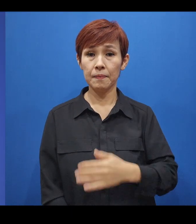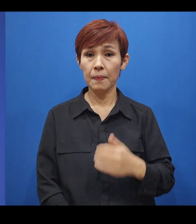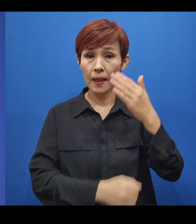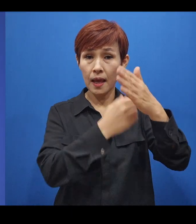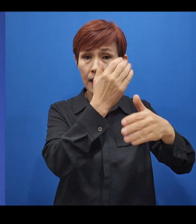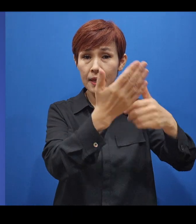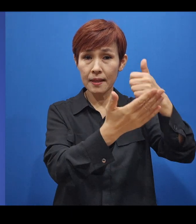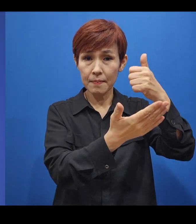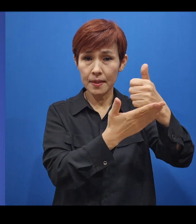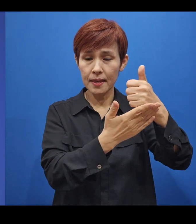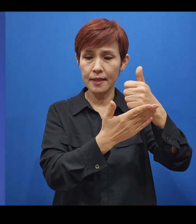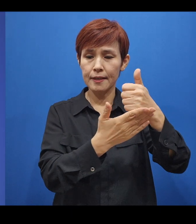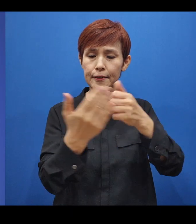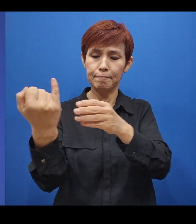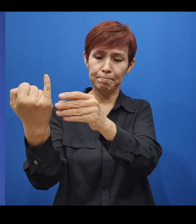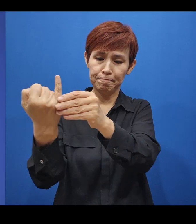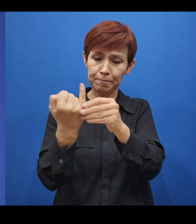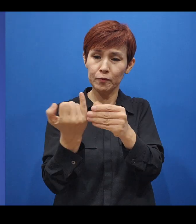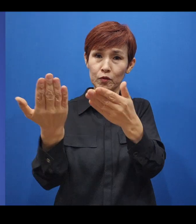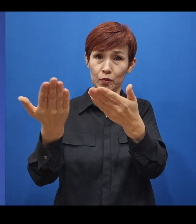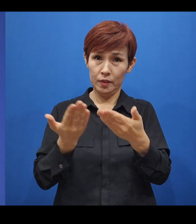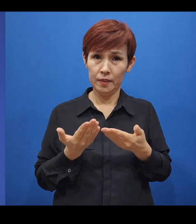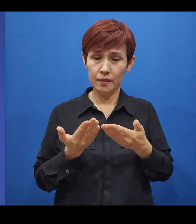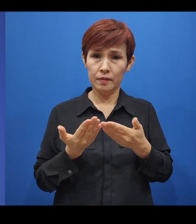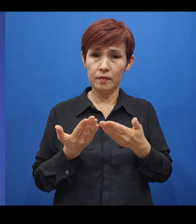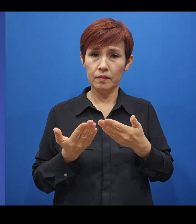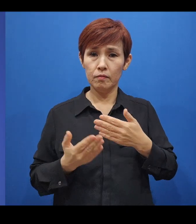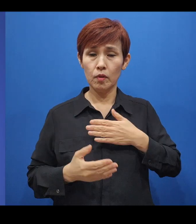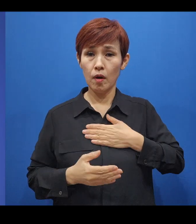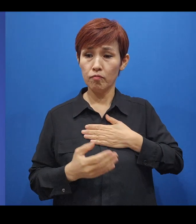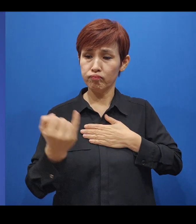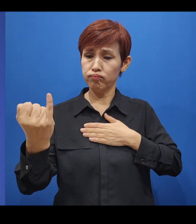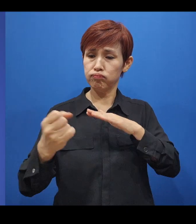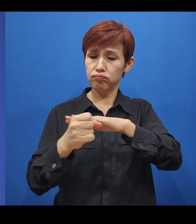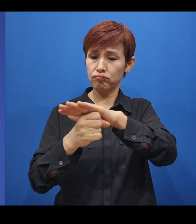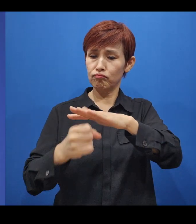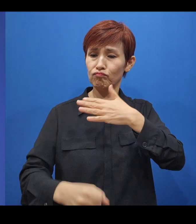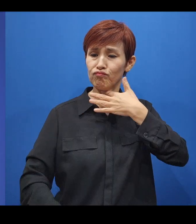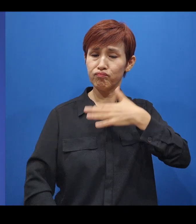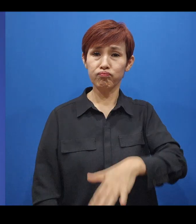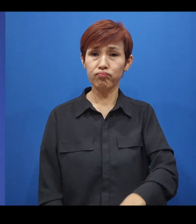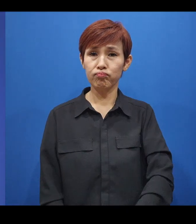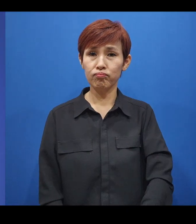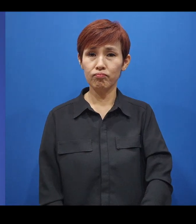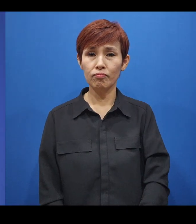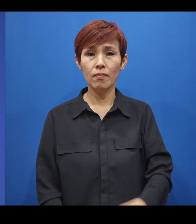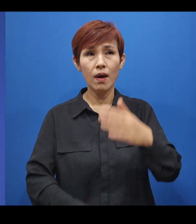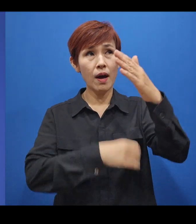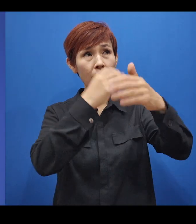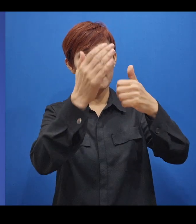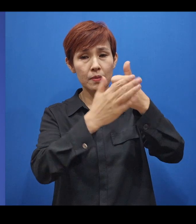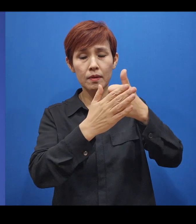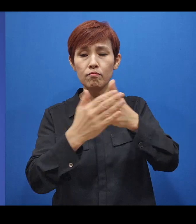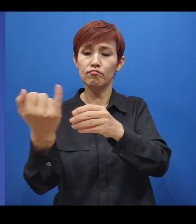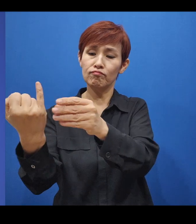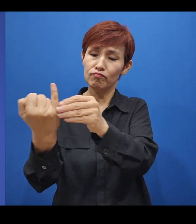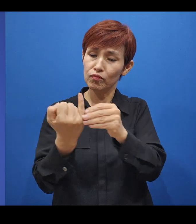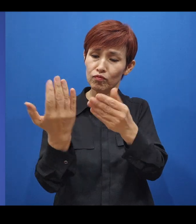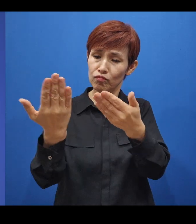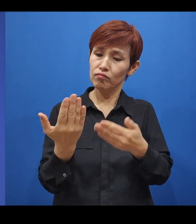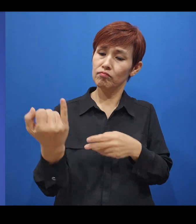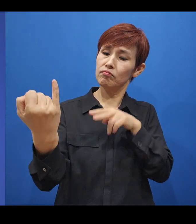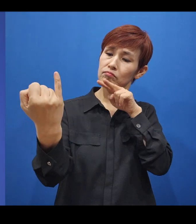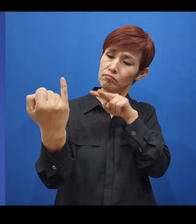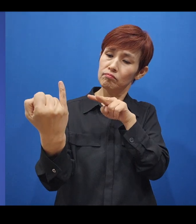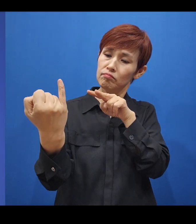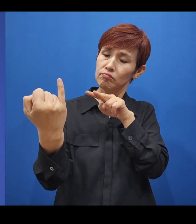하나님이 내게 이끌어 오신, 내가 사랑의 감정을 느낀 적이 없는, 그냥 하나님이 내게 갖다 붙여 놓으신 그 여자를